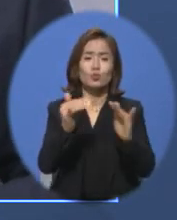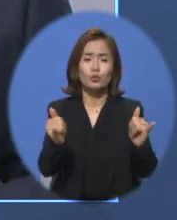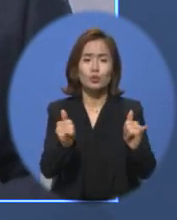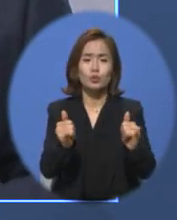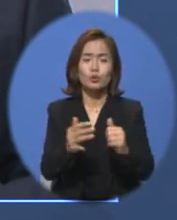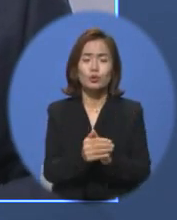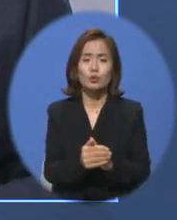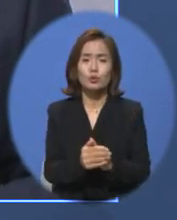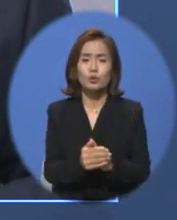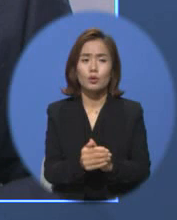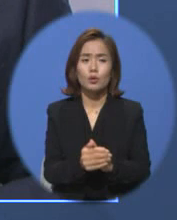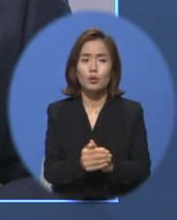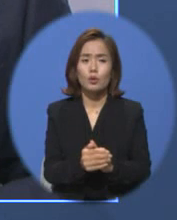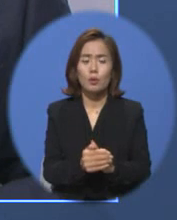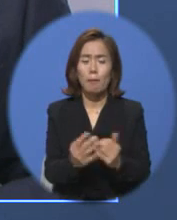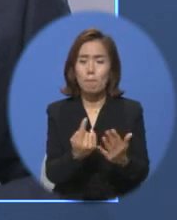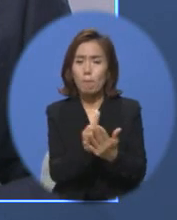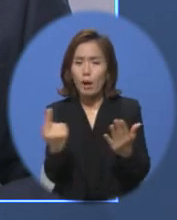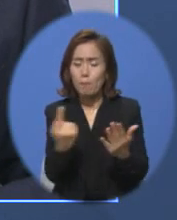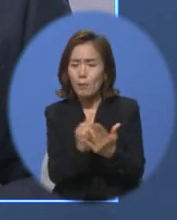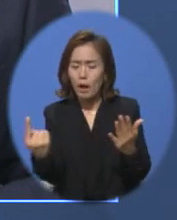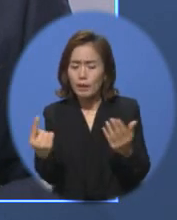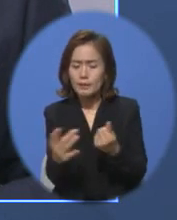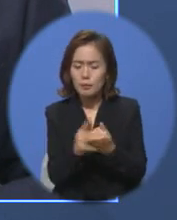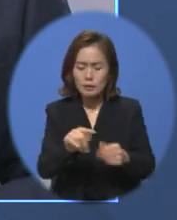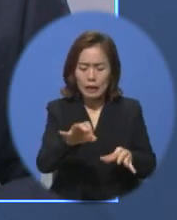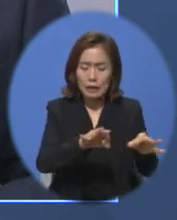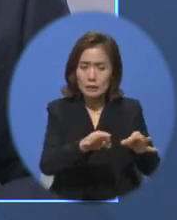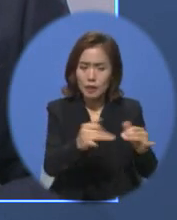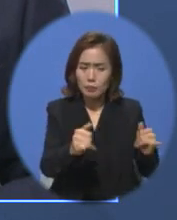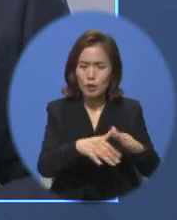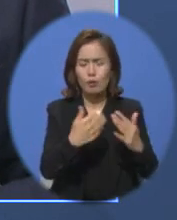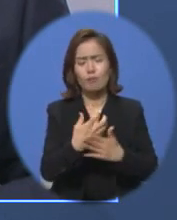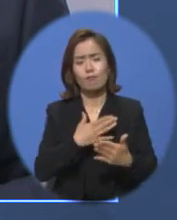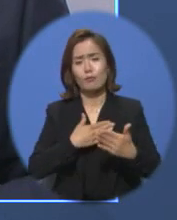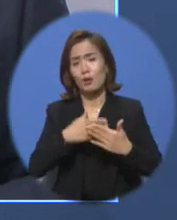을떠나면서 지역상인들은불안감을느끼고있습니다.저는